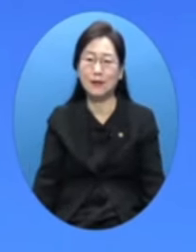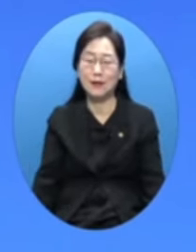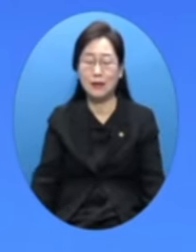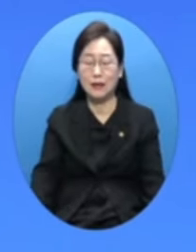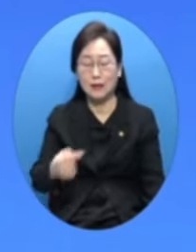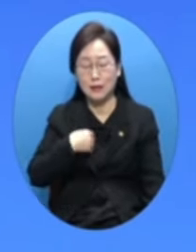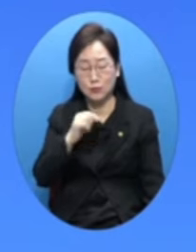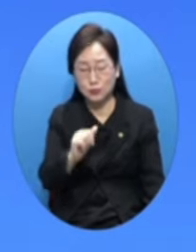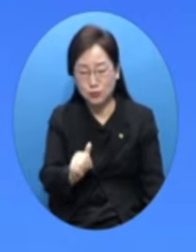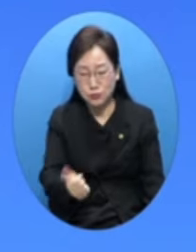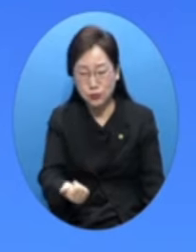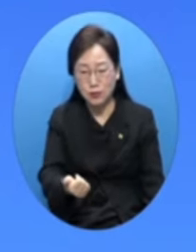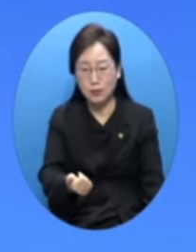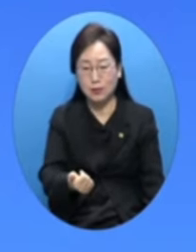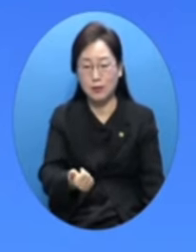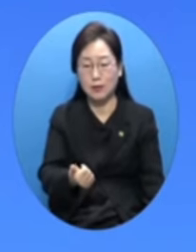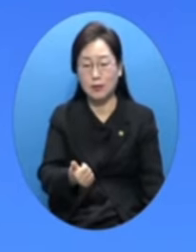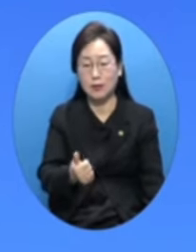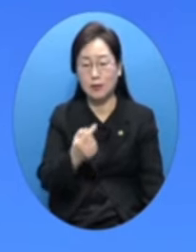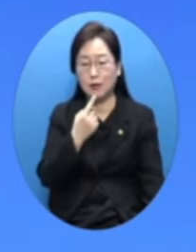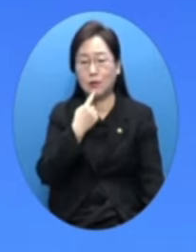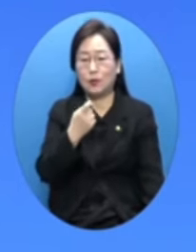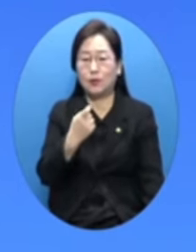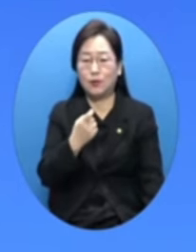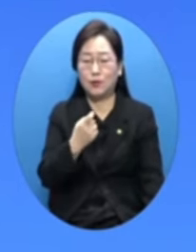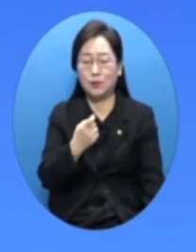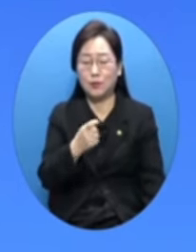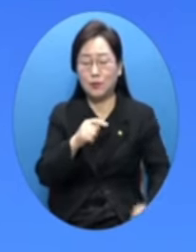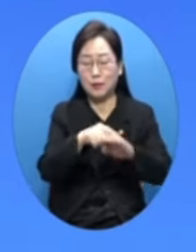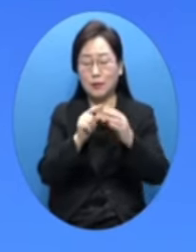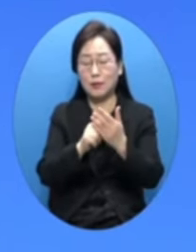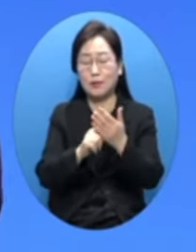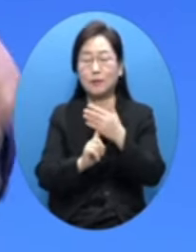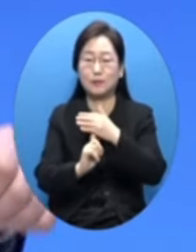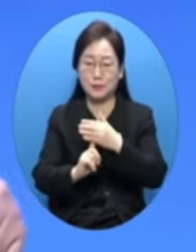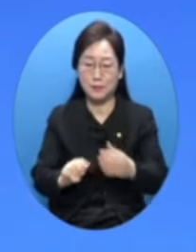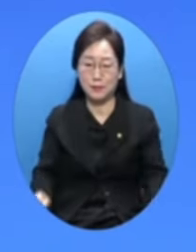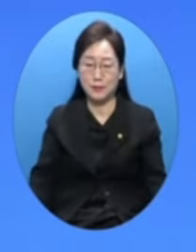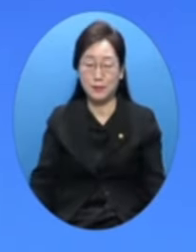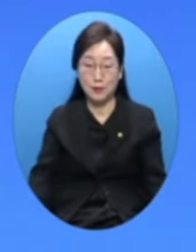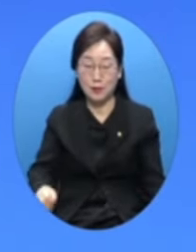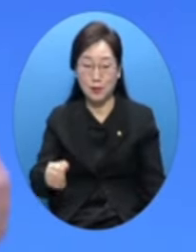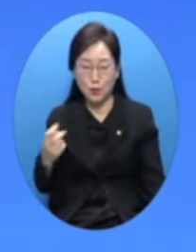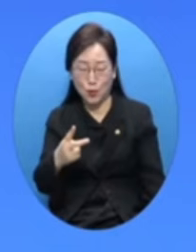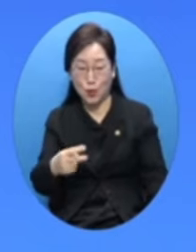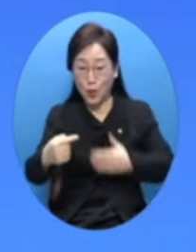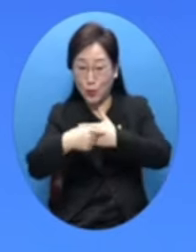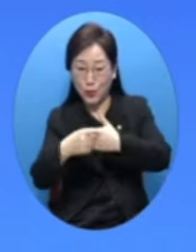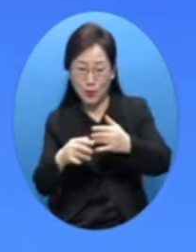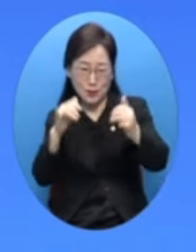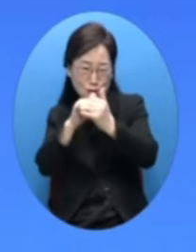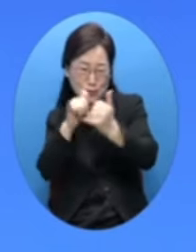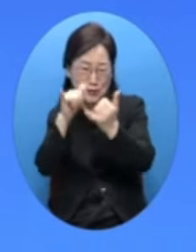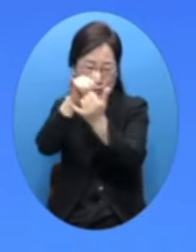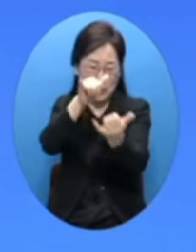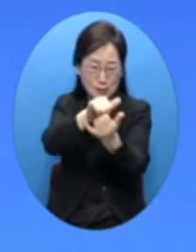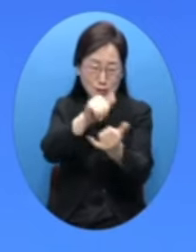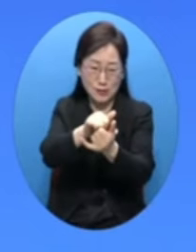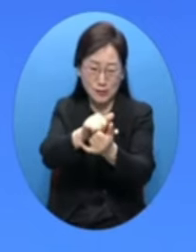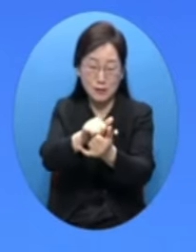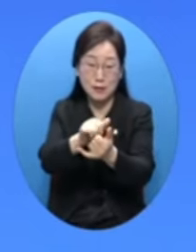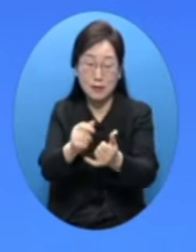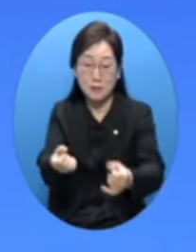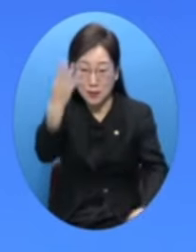죽음의 공포 앞에 좌절할 수밖에 없었습니다. 나가서는 전쟁에서 싸워 승리하고 또 승리했지만은